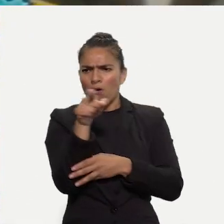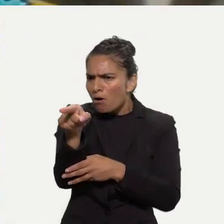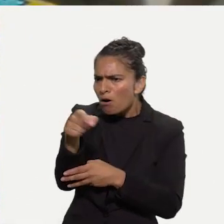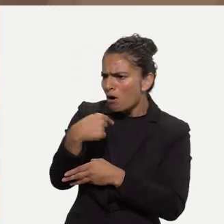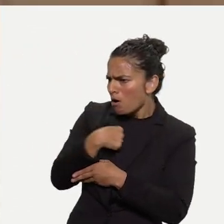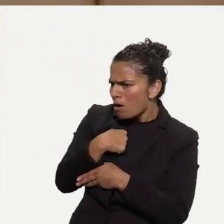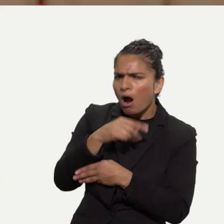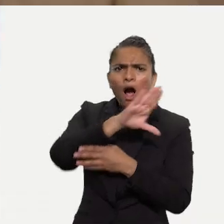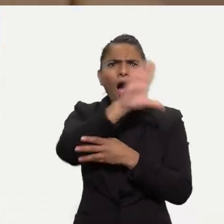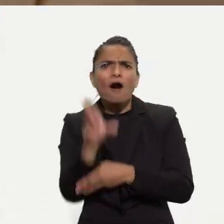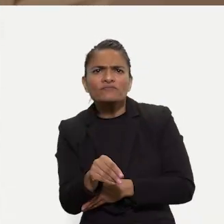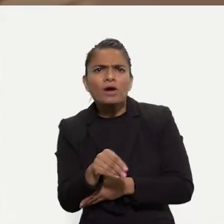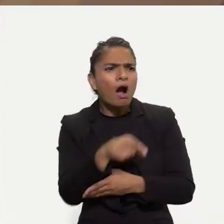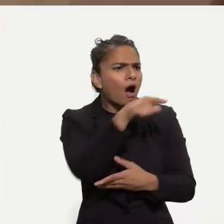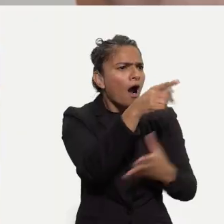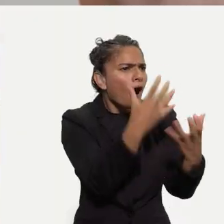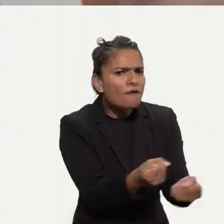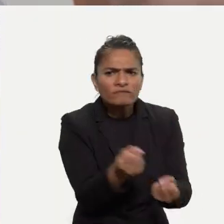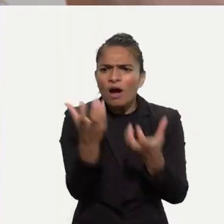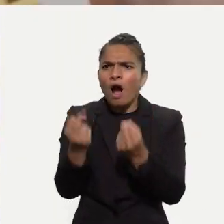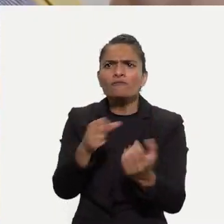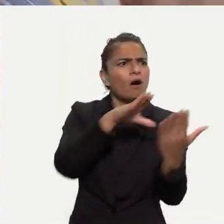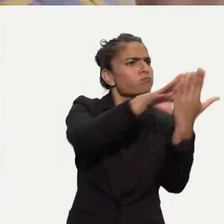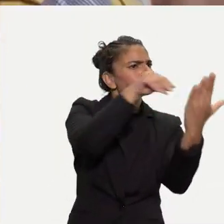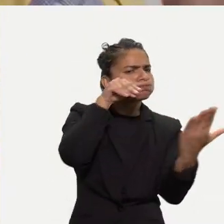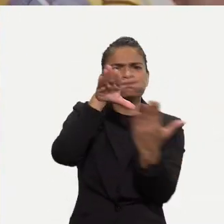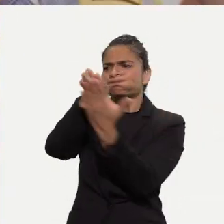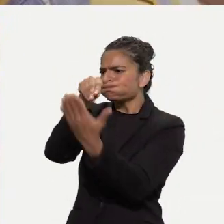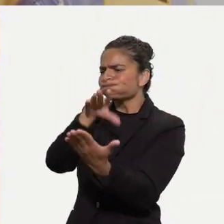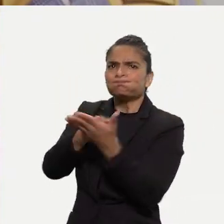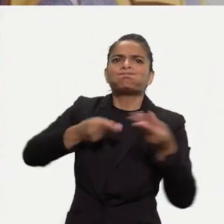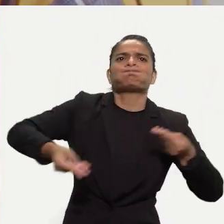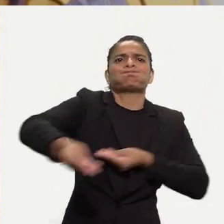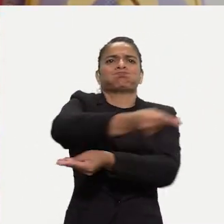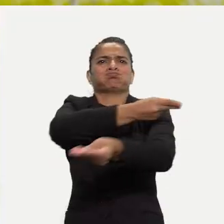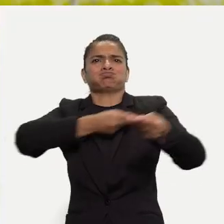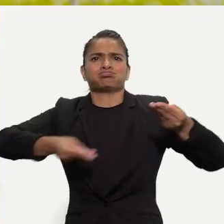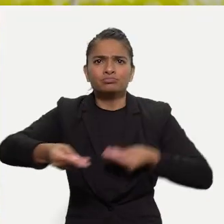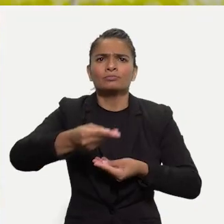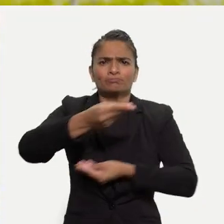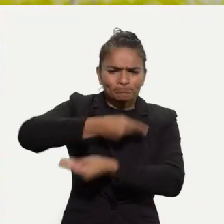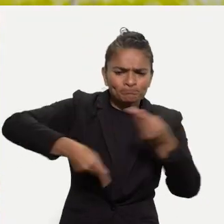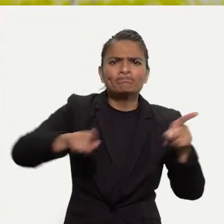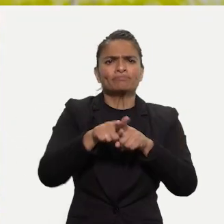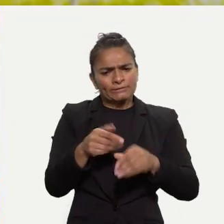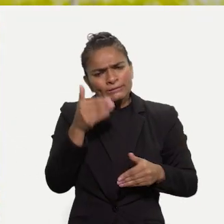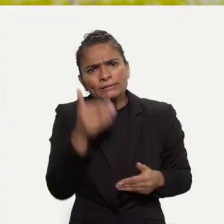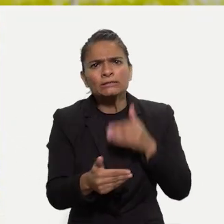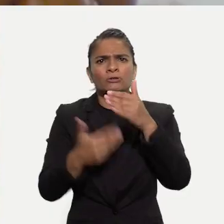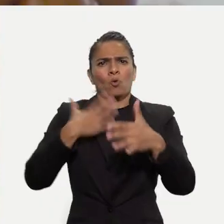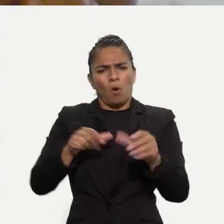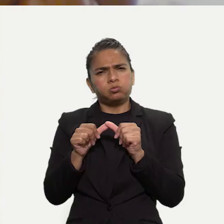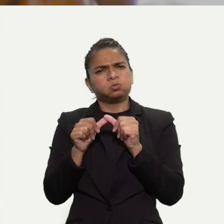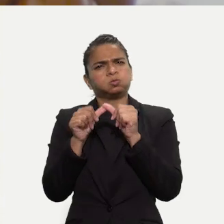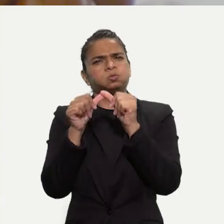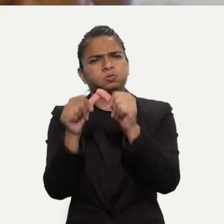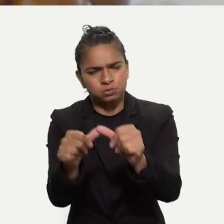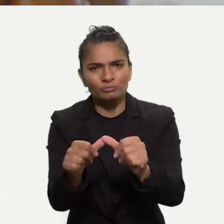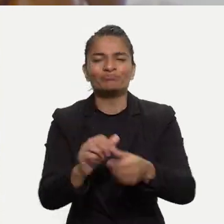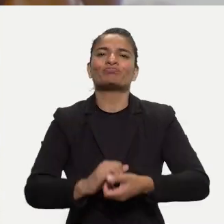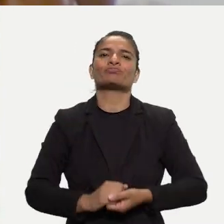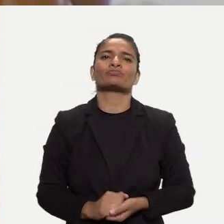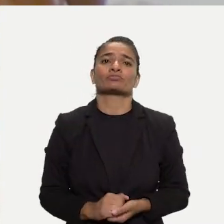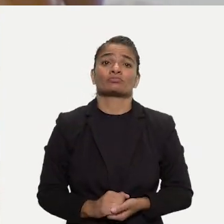other. So as a city, we've been doing an exchange learning from different cities in Africa and also global. Ville